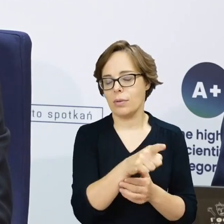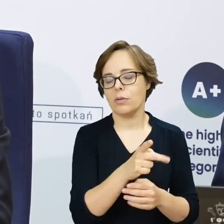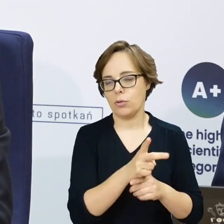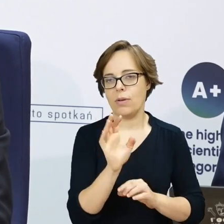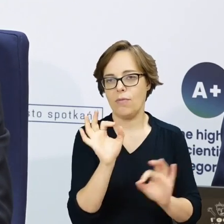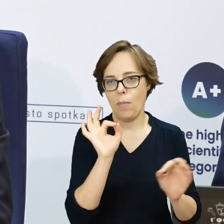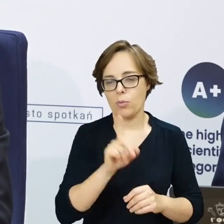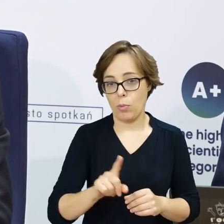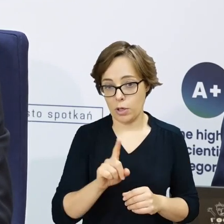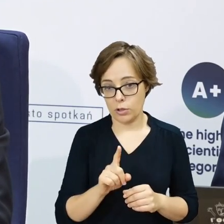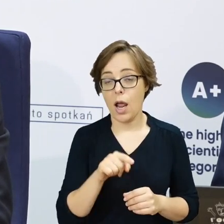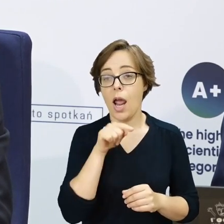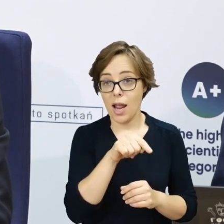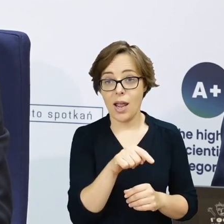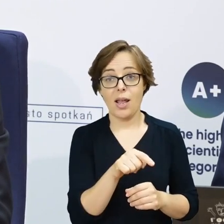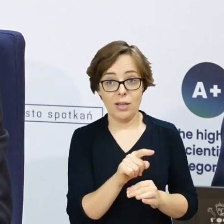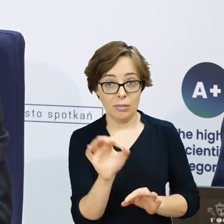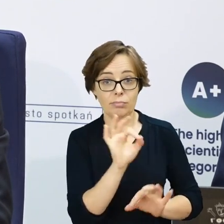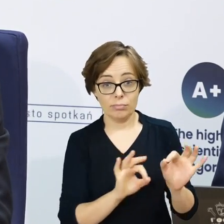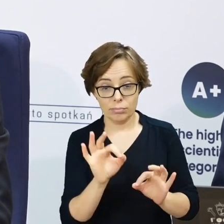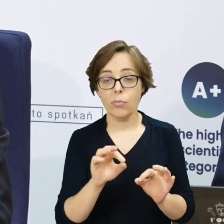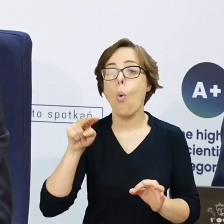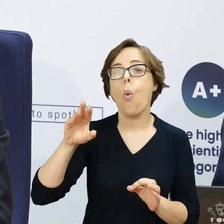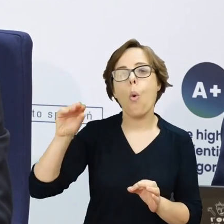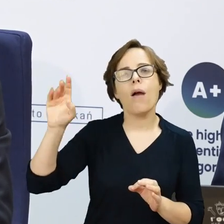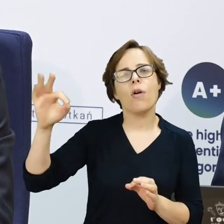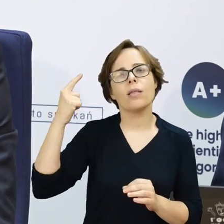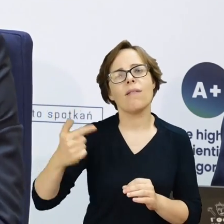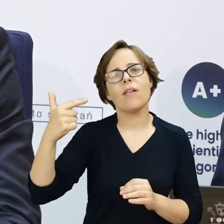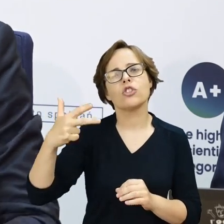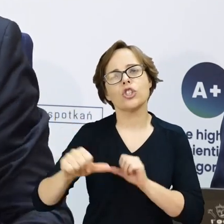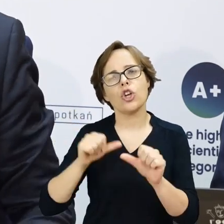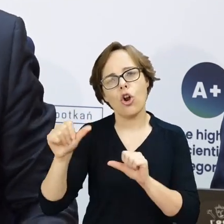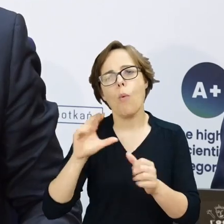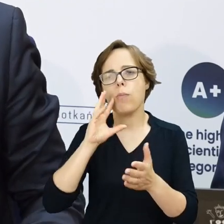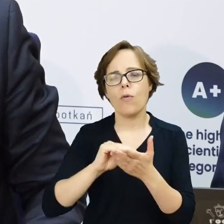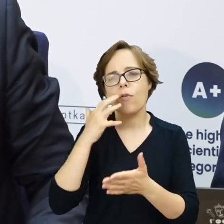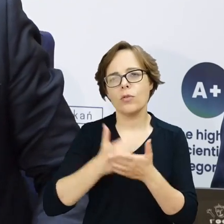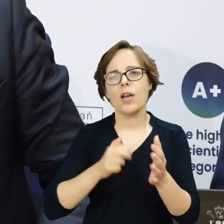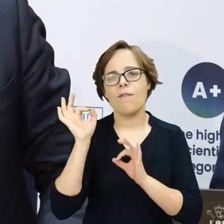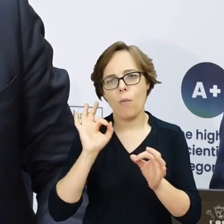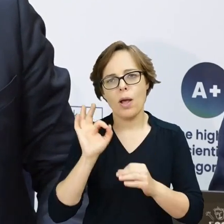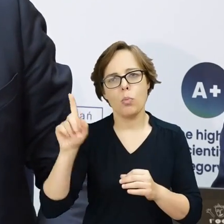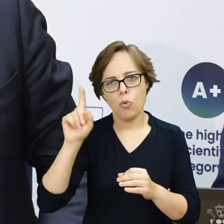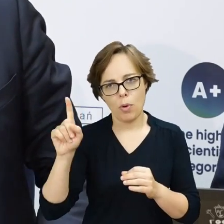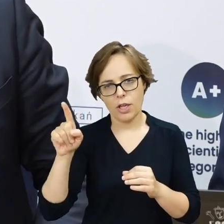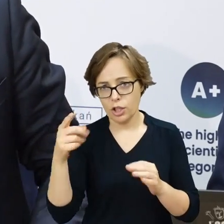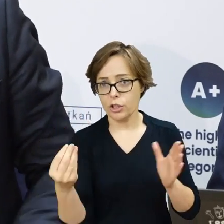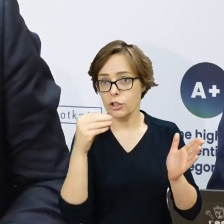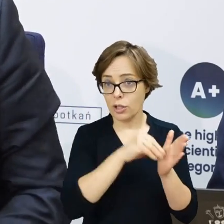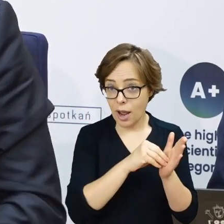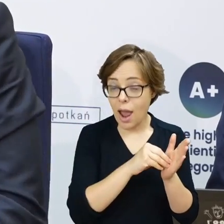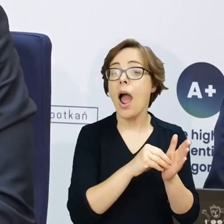okazji implementacji unijnej dyrektywy z 2003 roku o ponownym wykorzystywaniu informacji sektora publicznego